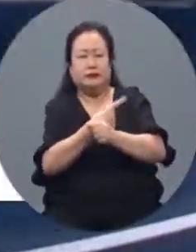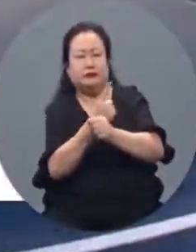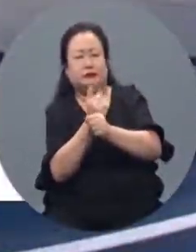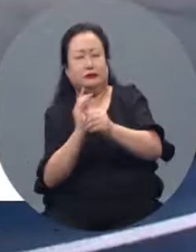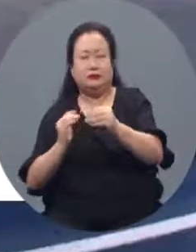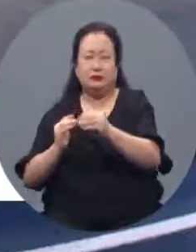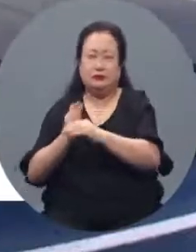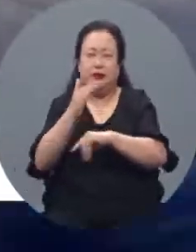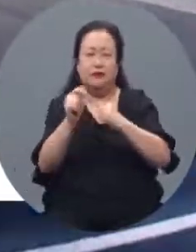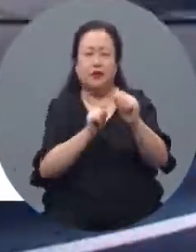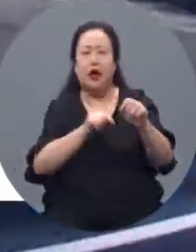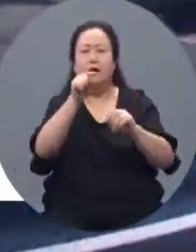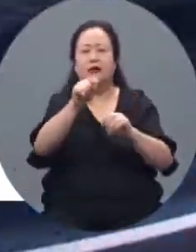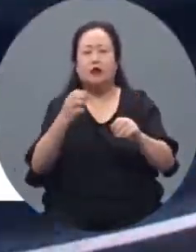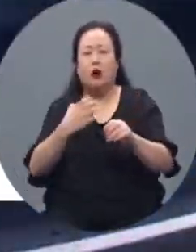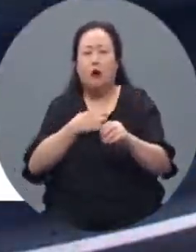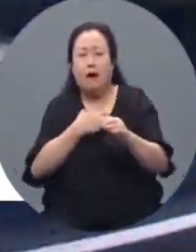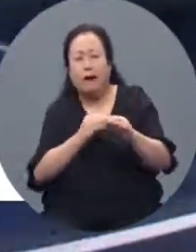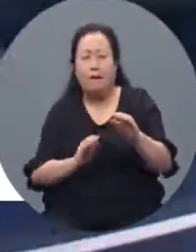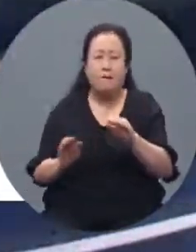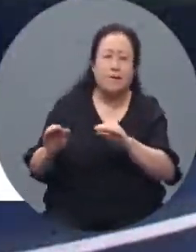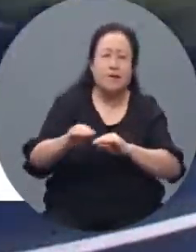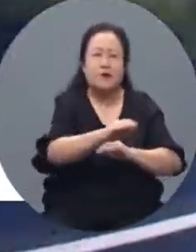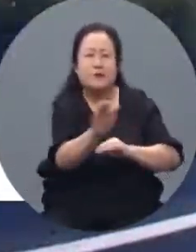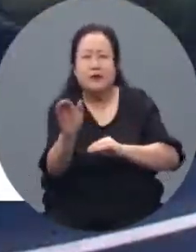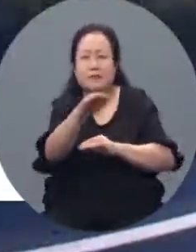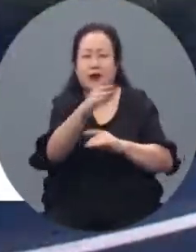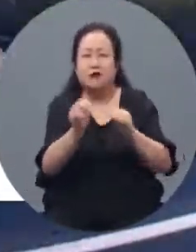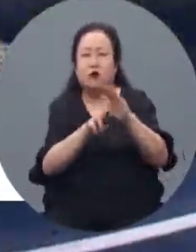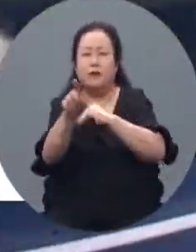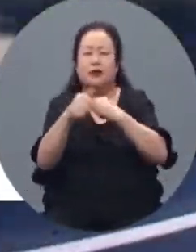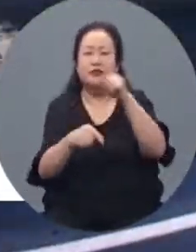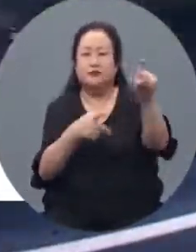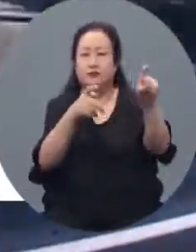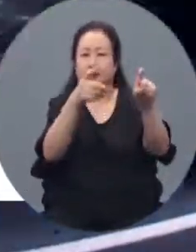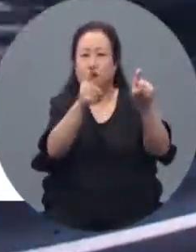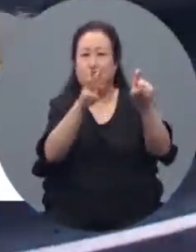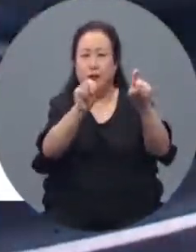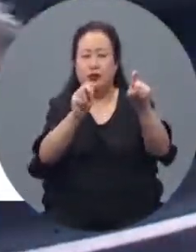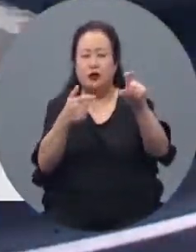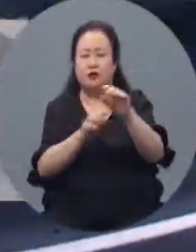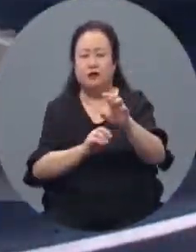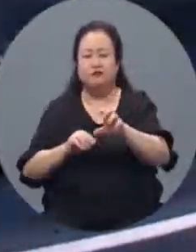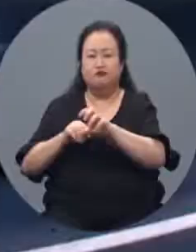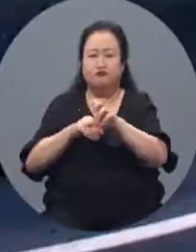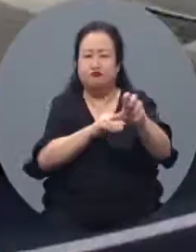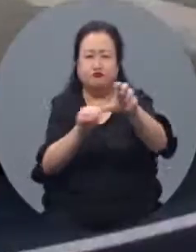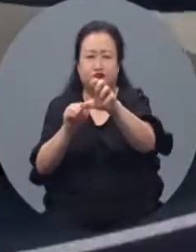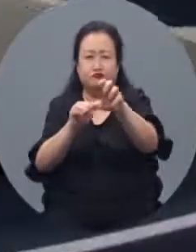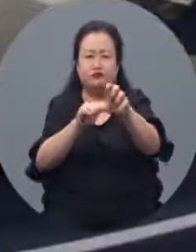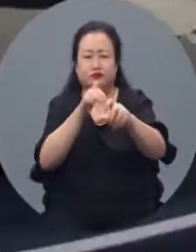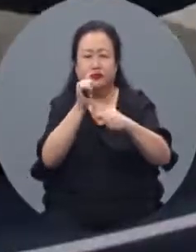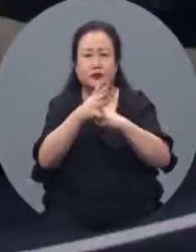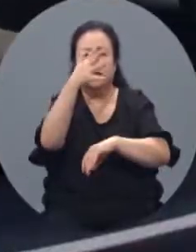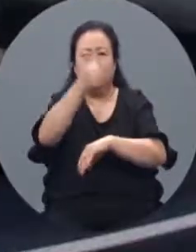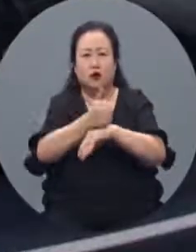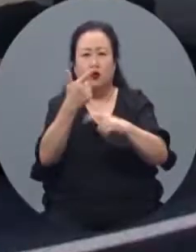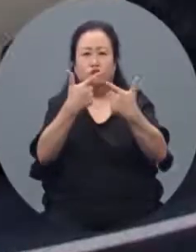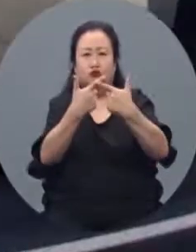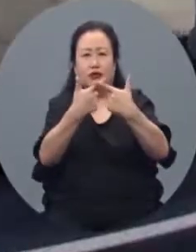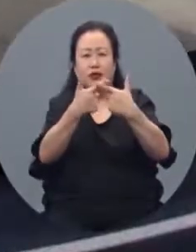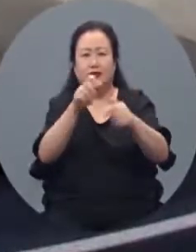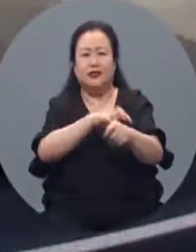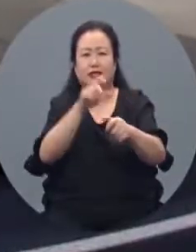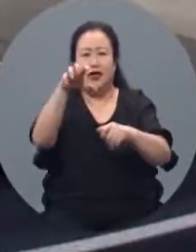앞 차량들을 위험하게 추월 하며 도주 했고 10km 넘게 추격전 이어졌습니다 결국 부산